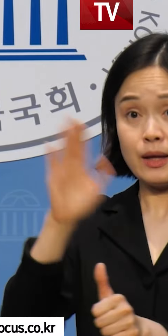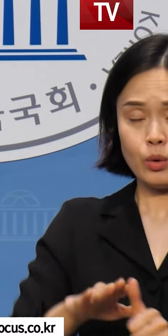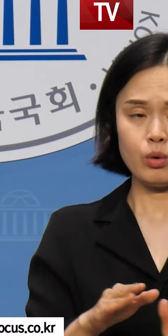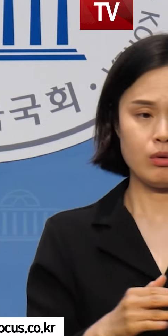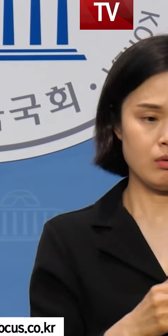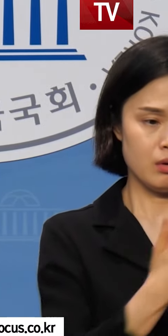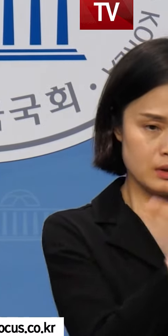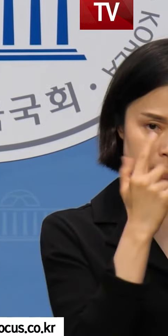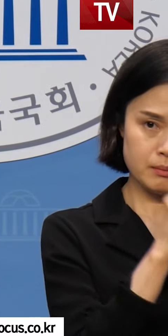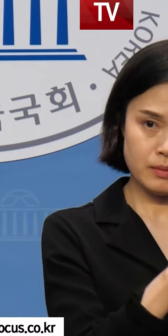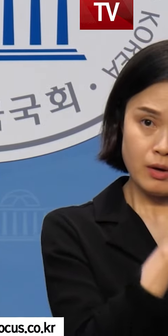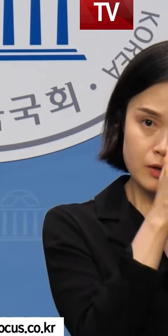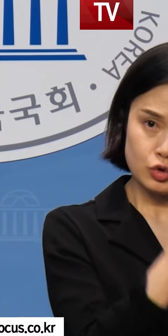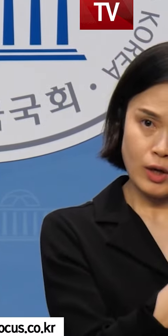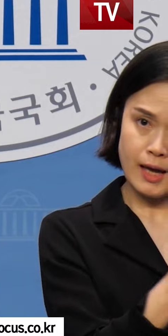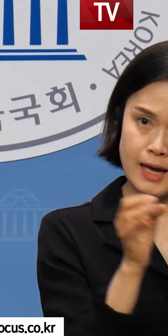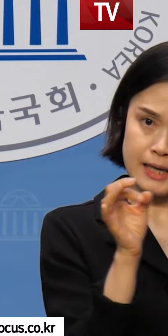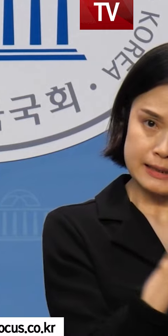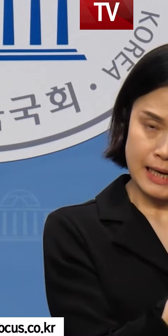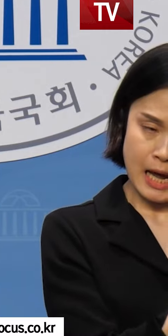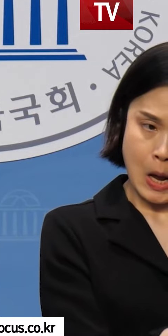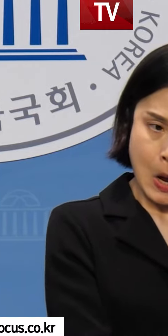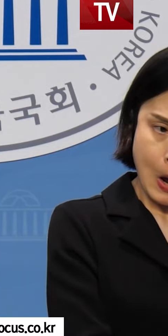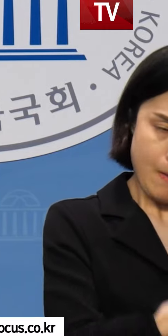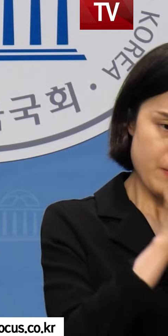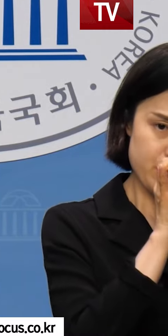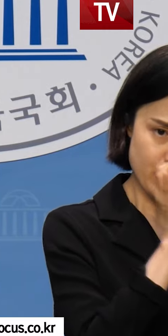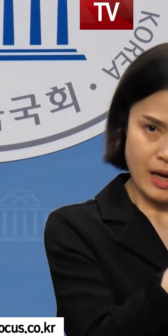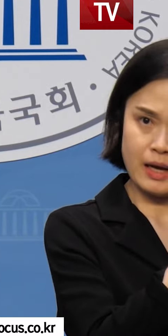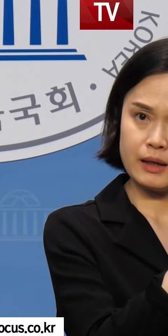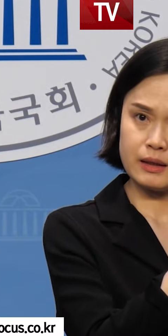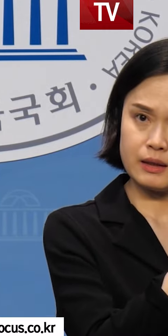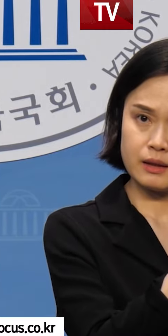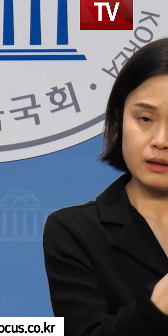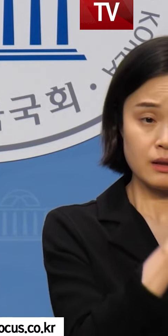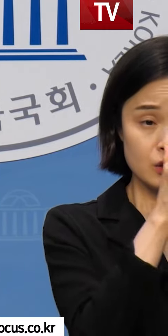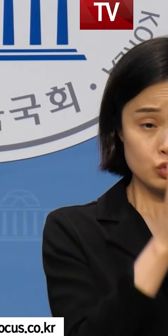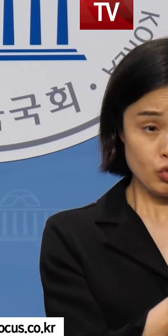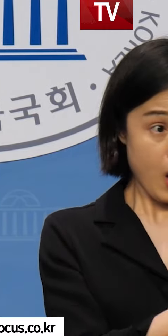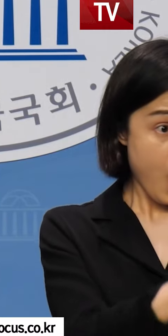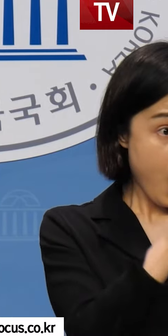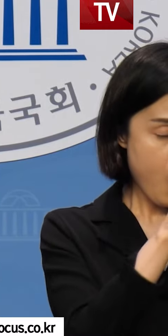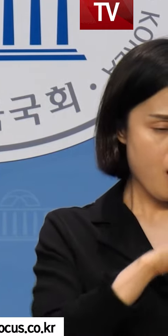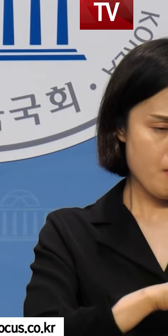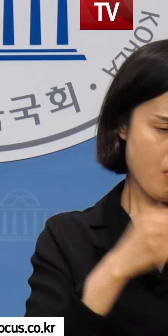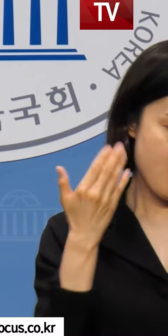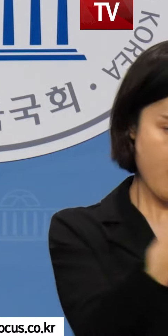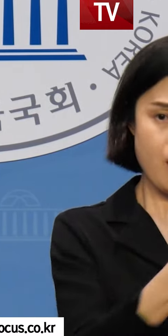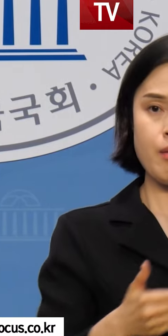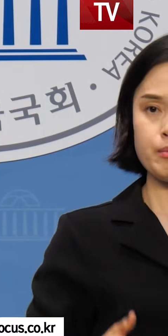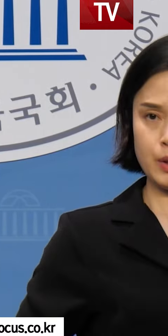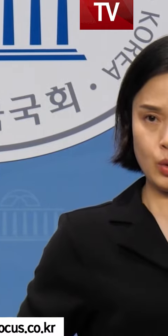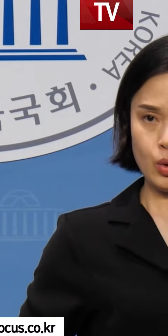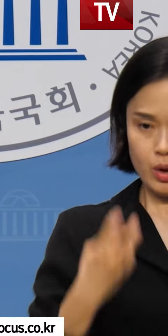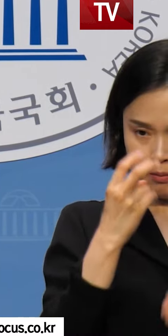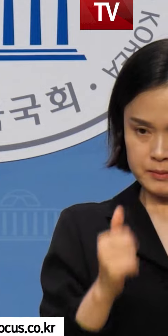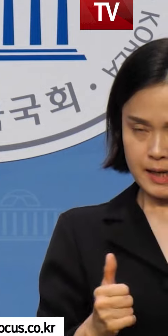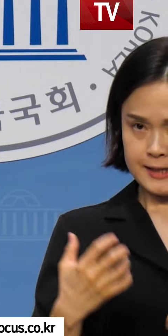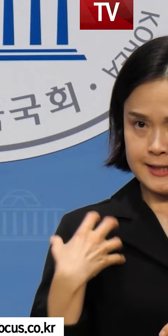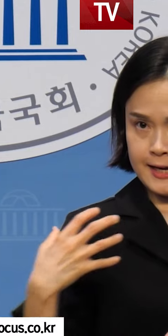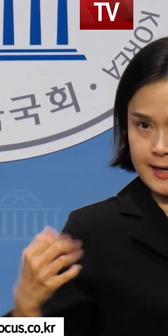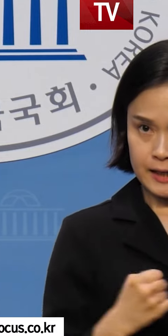않을 것입니다. 죄 지은 자 벌받아야 한다는 검사들의 책임감과 소명감이 민주당의